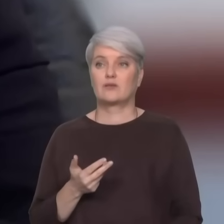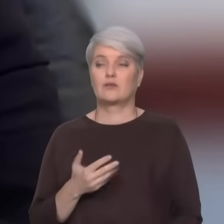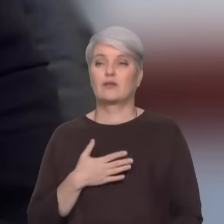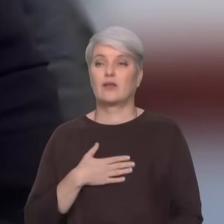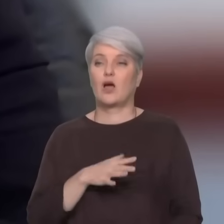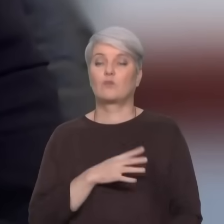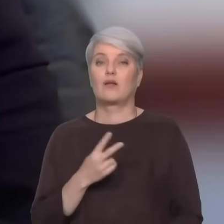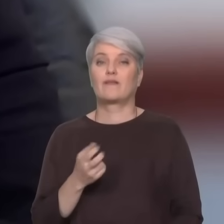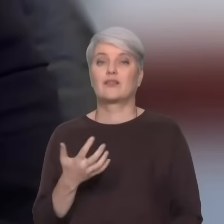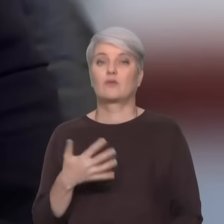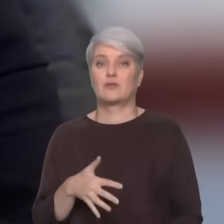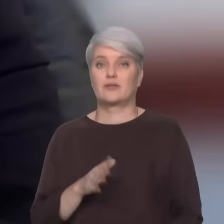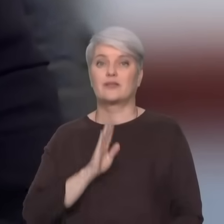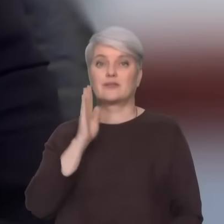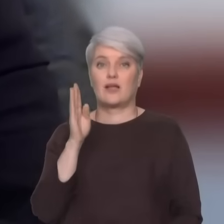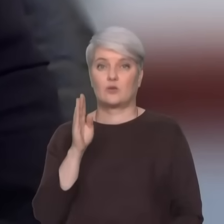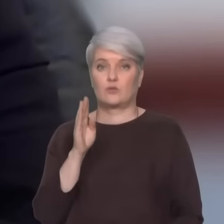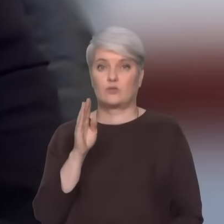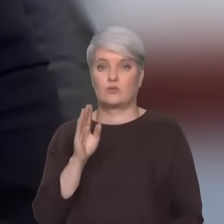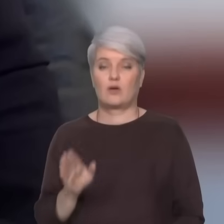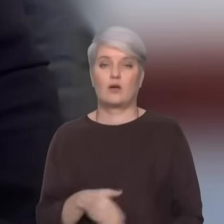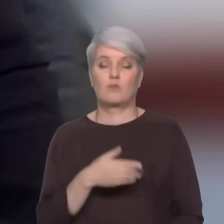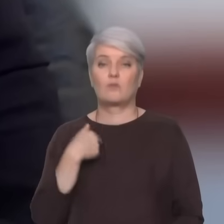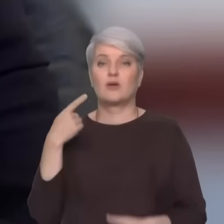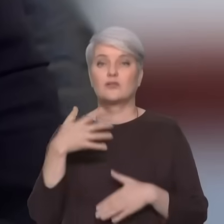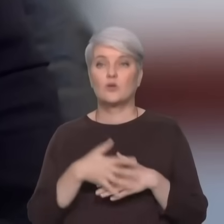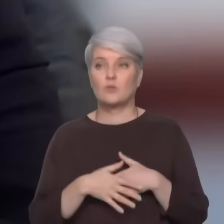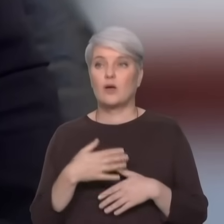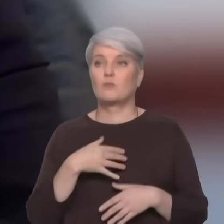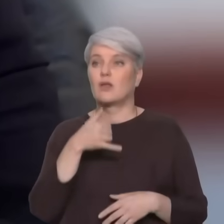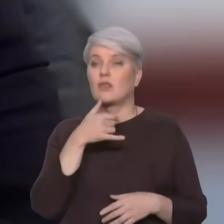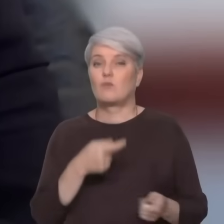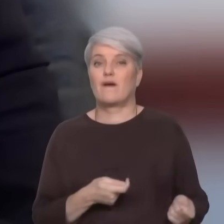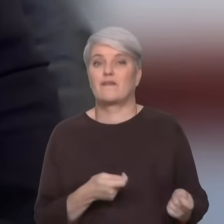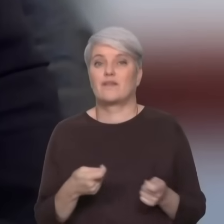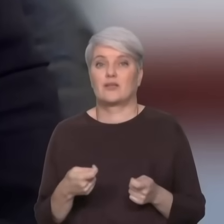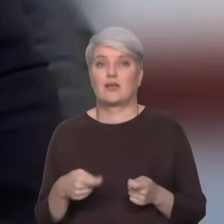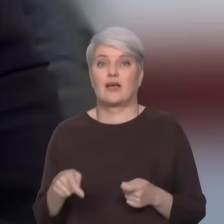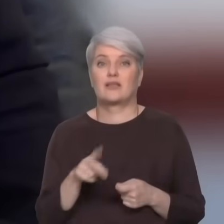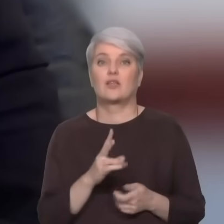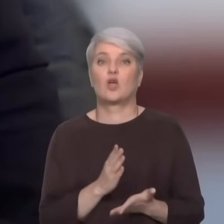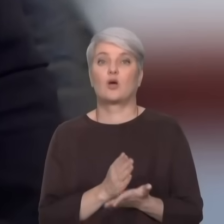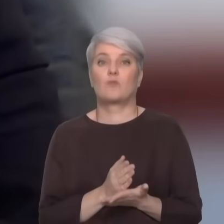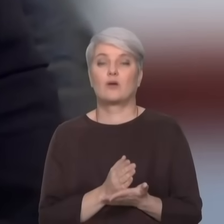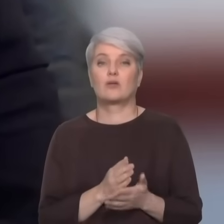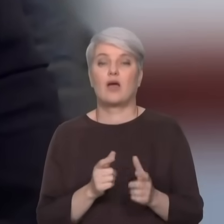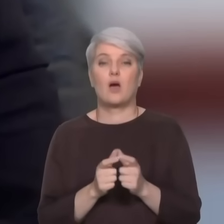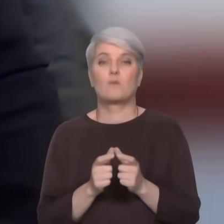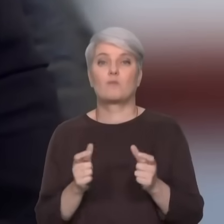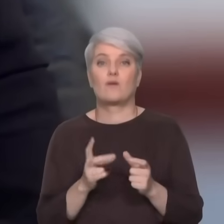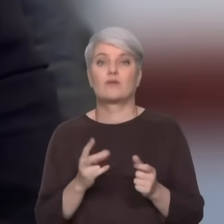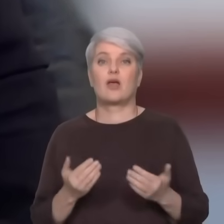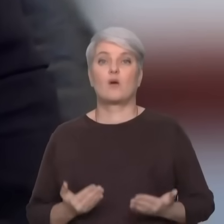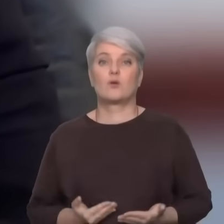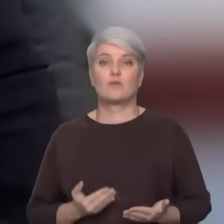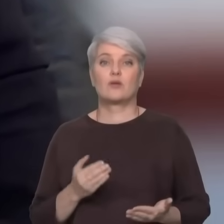у нас було 250 зранку. Потім ми зрозуміли, що ми не зможемо витягнути тих, які мають посвідки на проживання